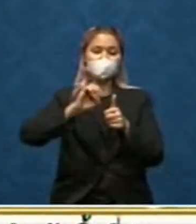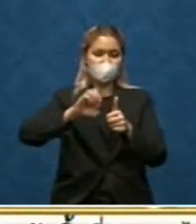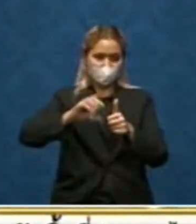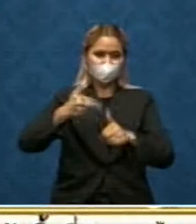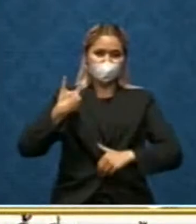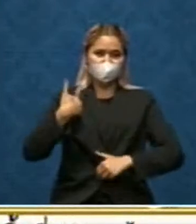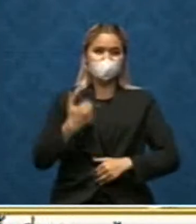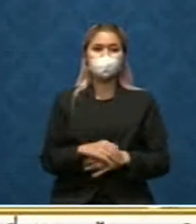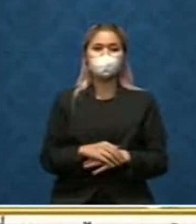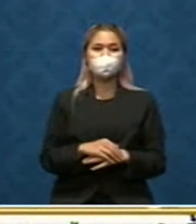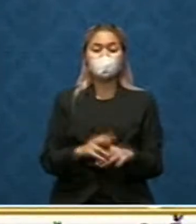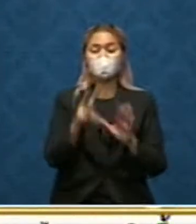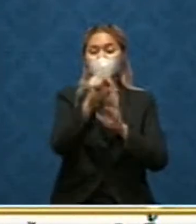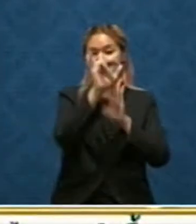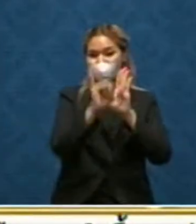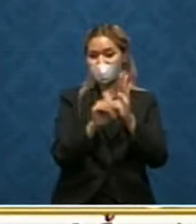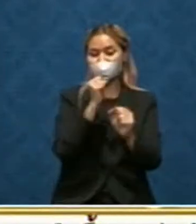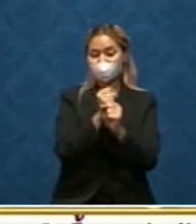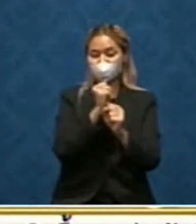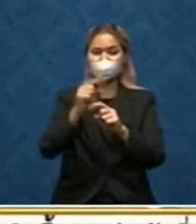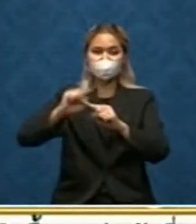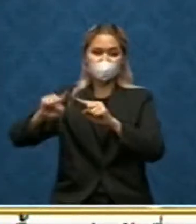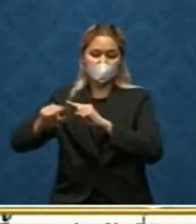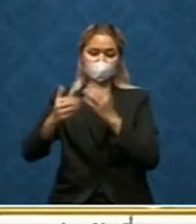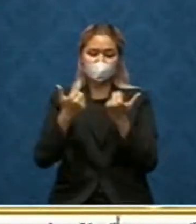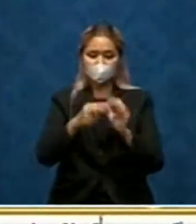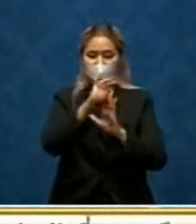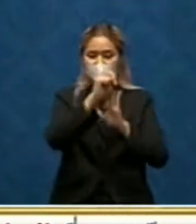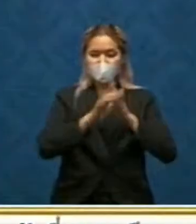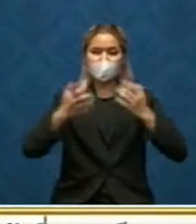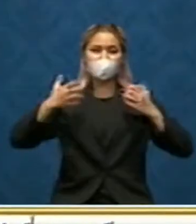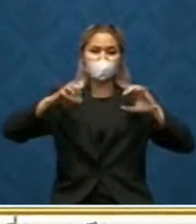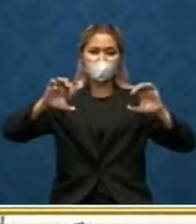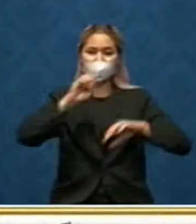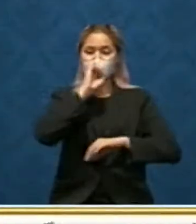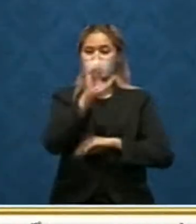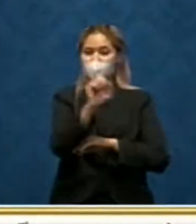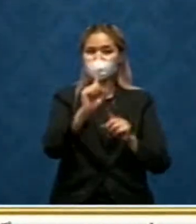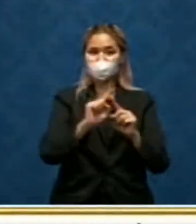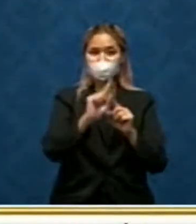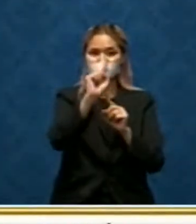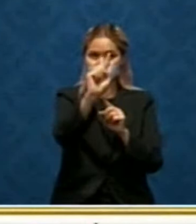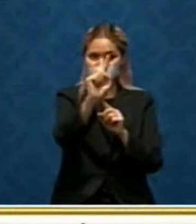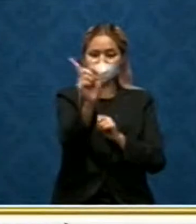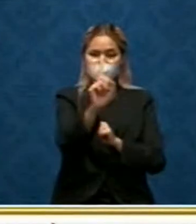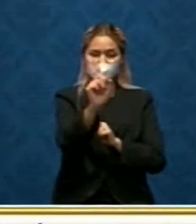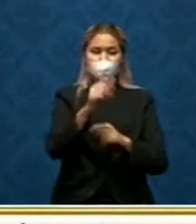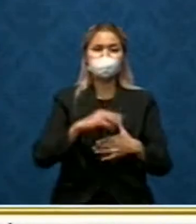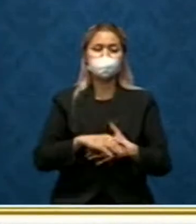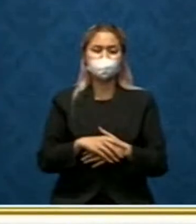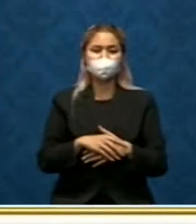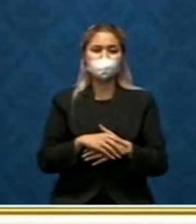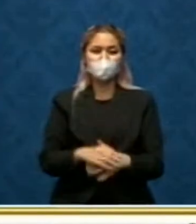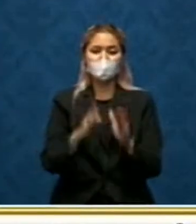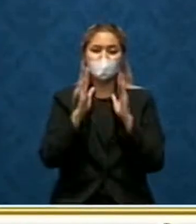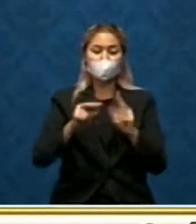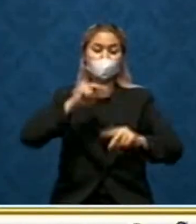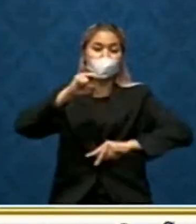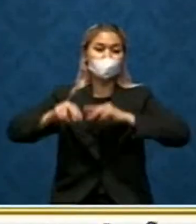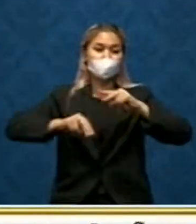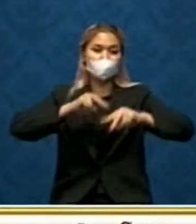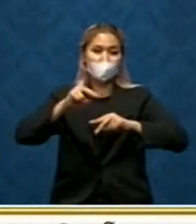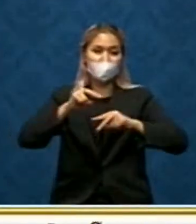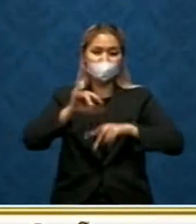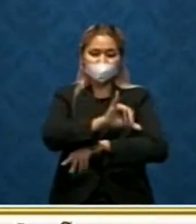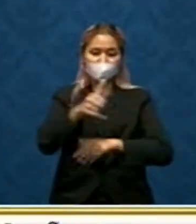รบครับนัยบายของรฐบาลมับ่ง BRI podría fund อะไรหนึ่ง มับงบอกว่า คนบริหารประเทศ